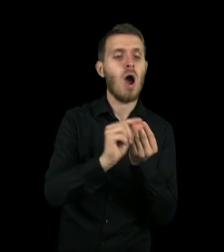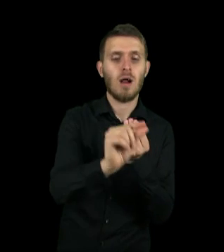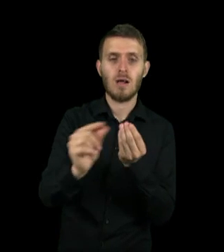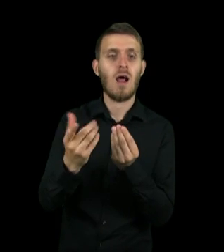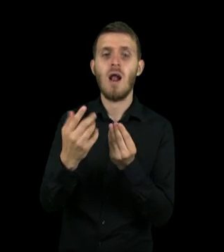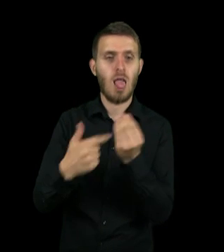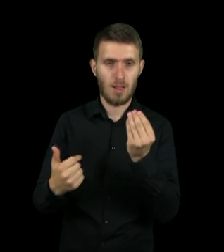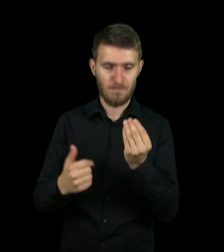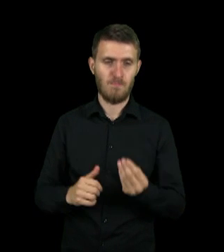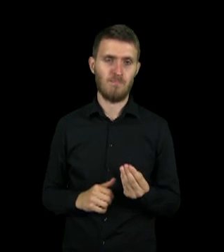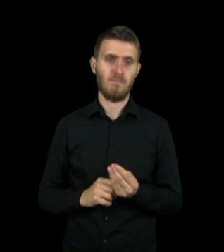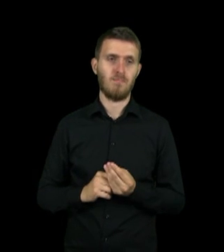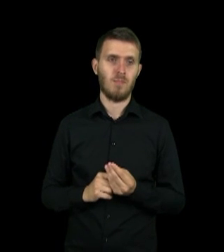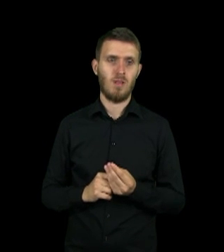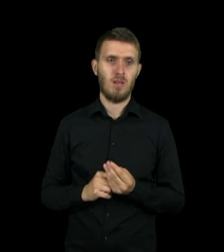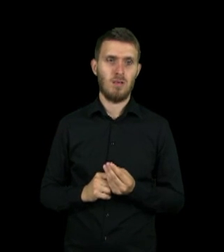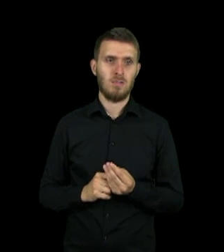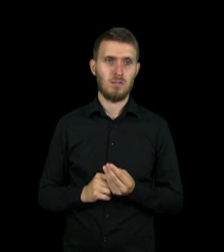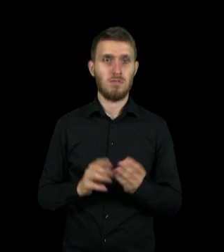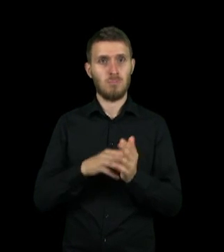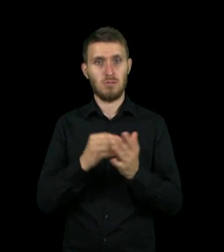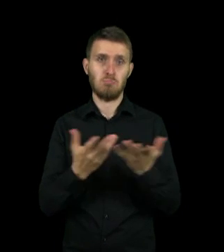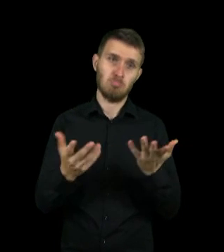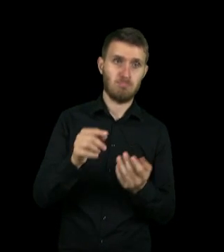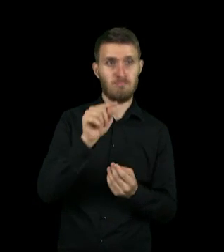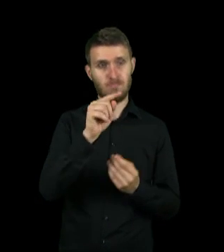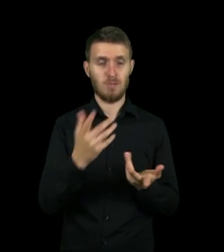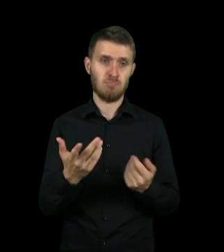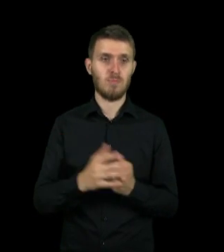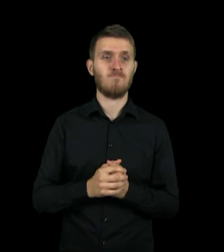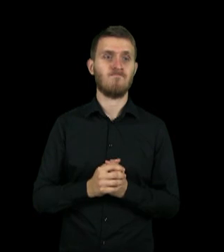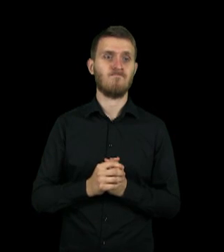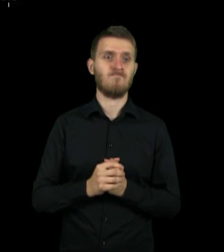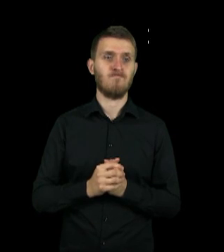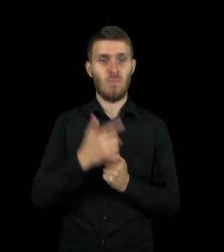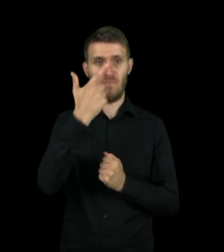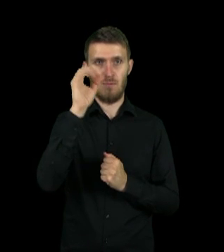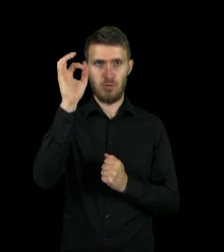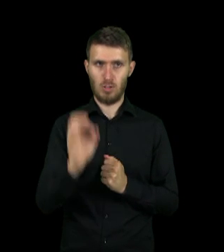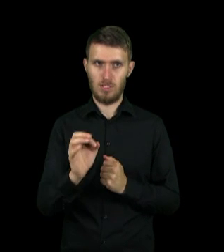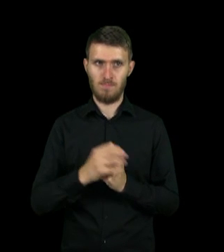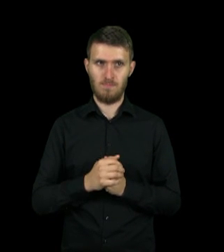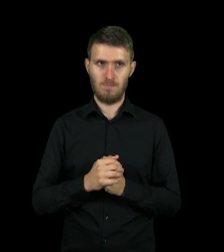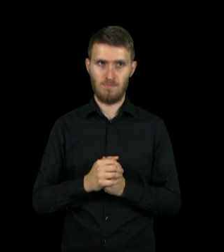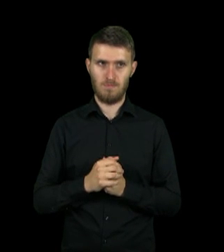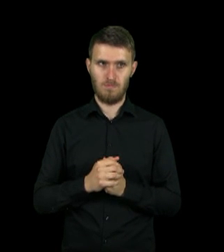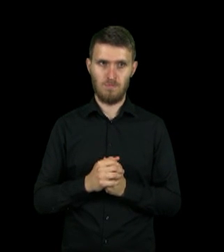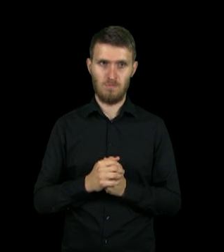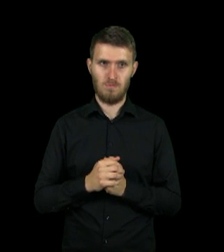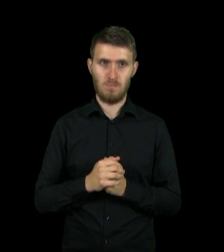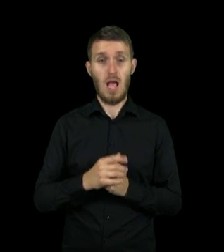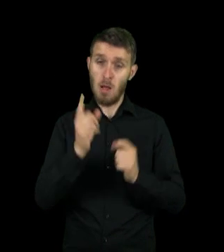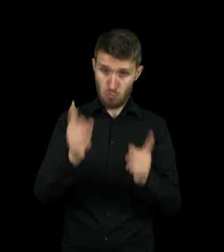zaokrągl to nie jest nieprawdopodobna liczba pasuje do sytuacji z tych 100 zł które facet mógłby dostać za